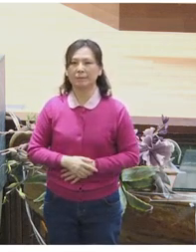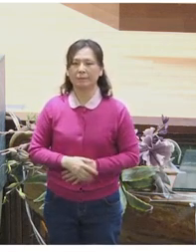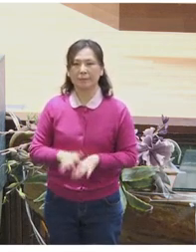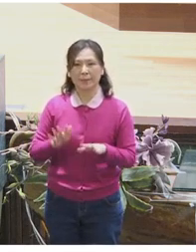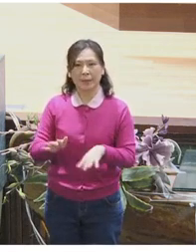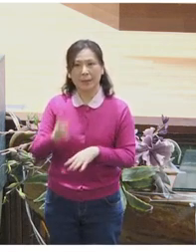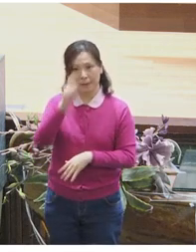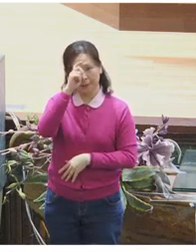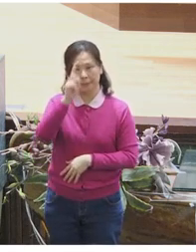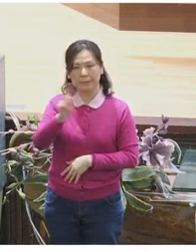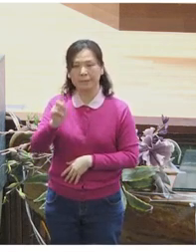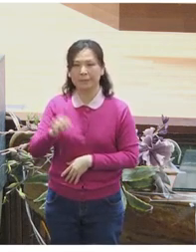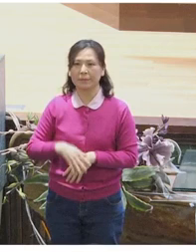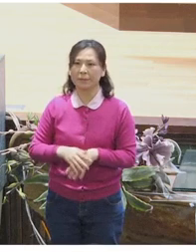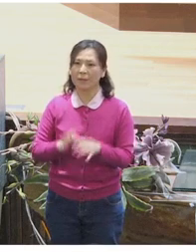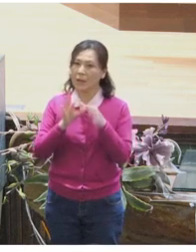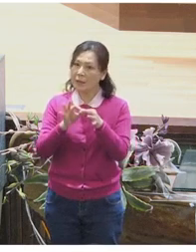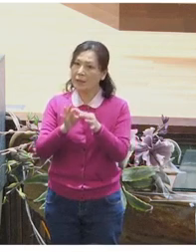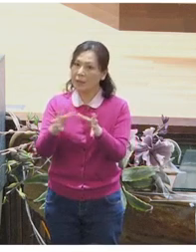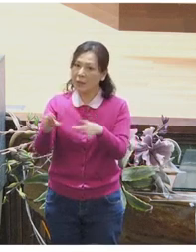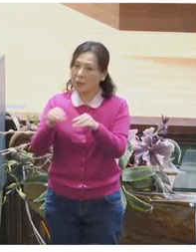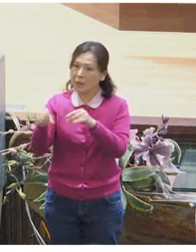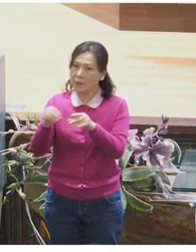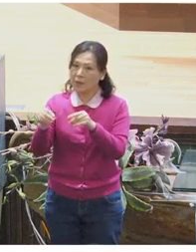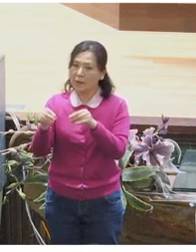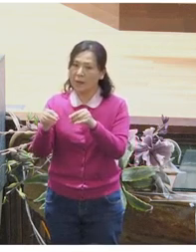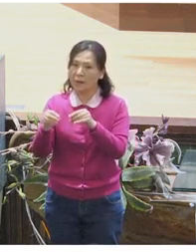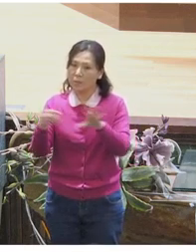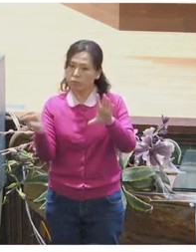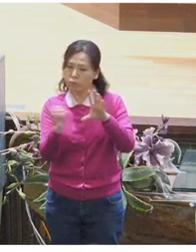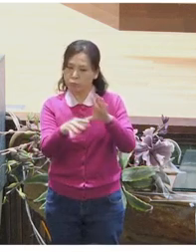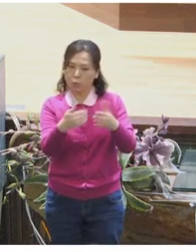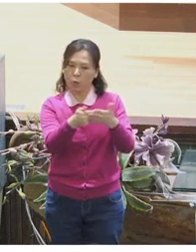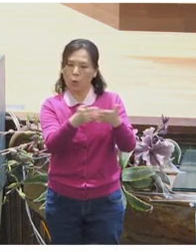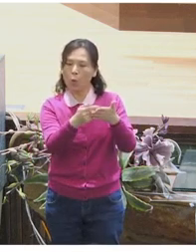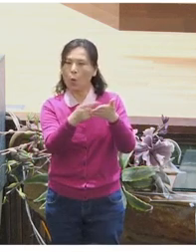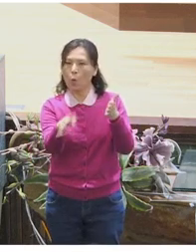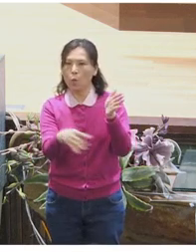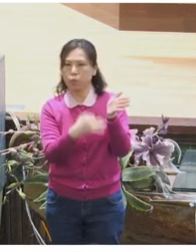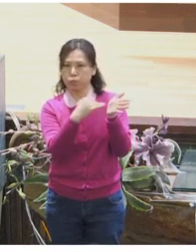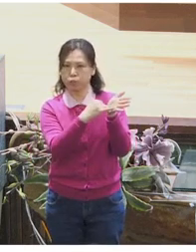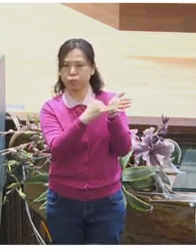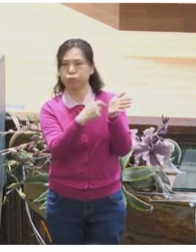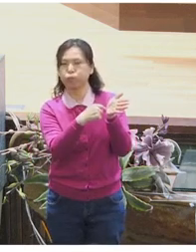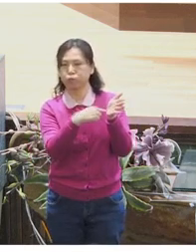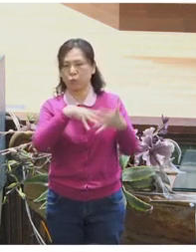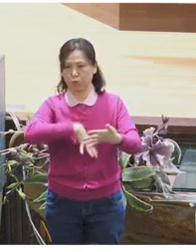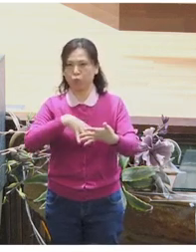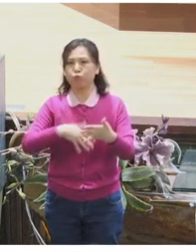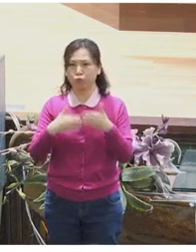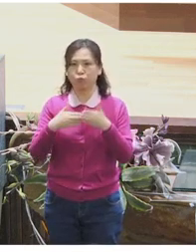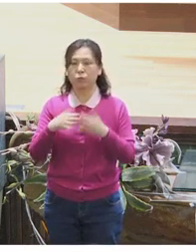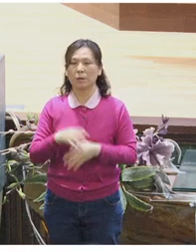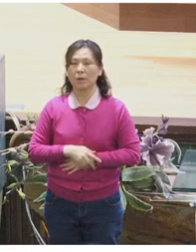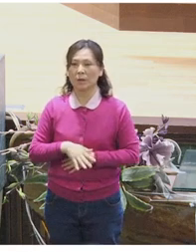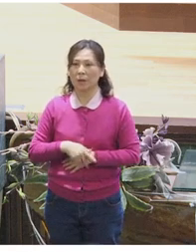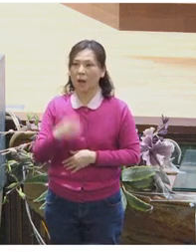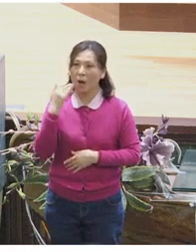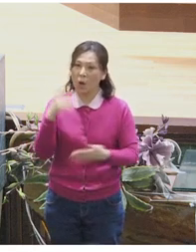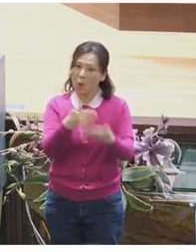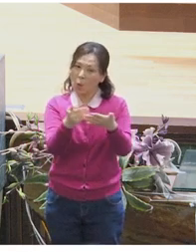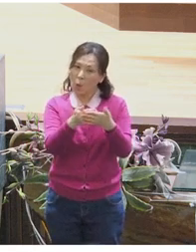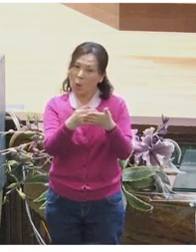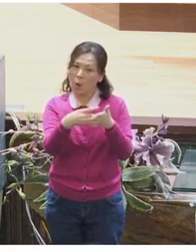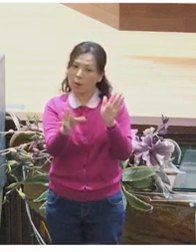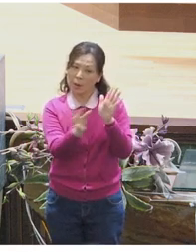建议就是说要把那些相关资讯直接放到图卡或者放到沟通的那个里面，不要说觉得说你贴一张图卡